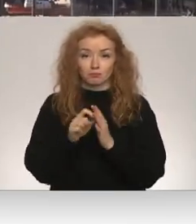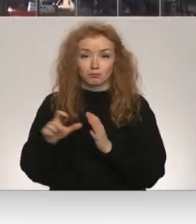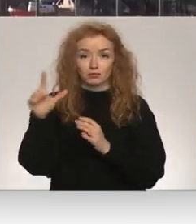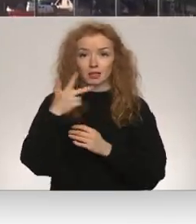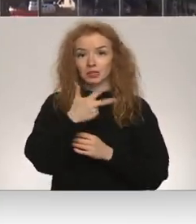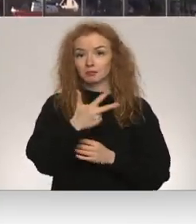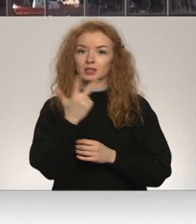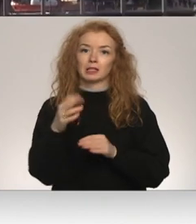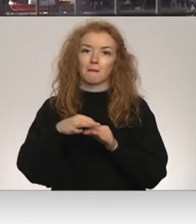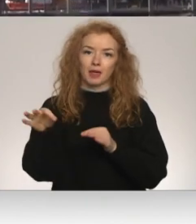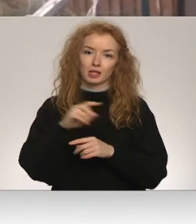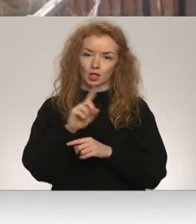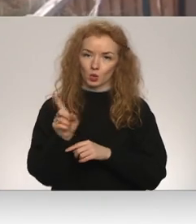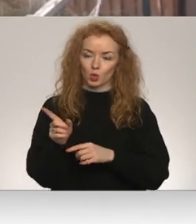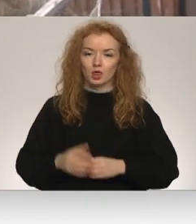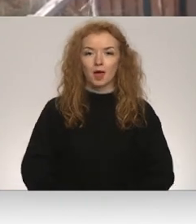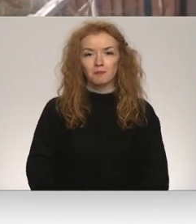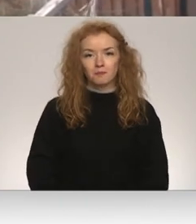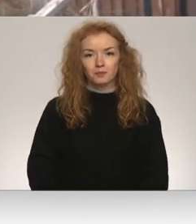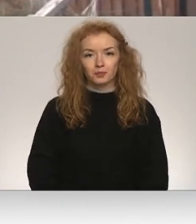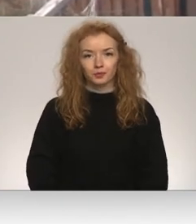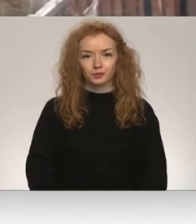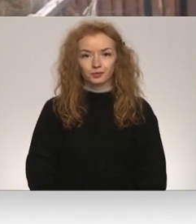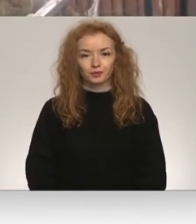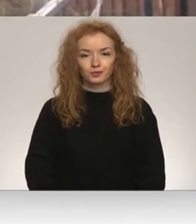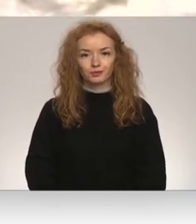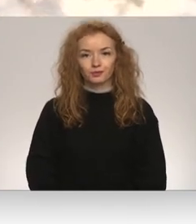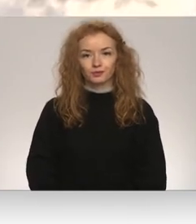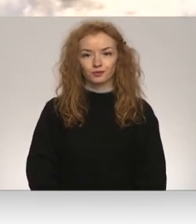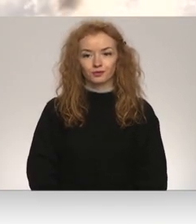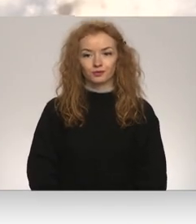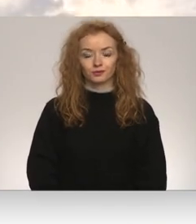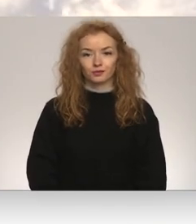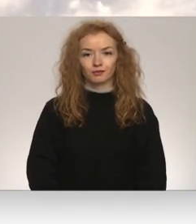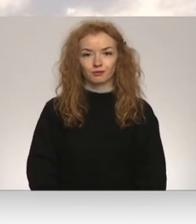sasniegtu 33 metrus sekundē. Gonta Pūrniec, Genādijs Anausovs, Kurzemes televīzija.